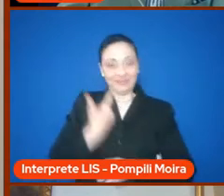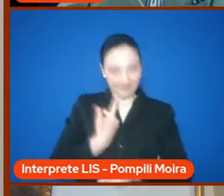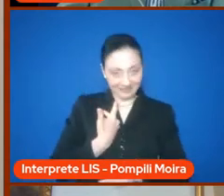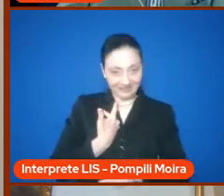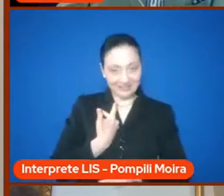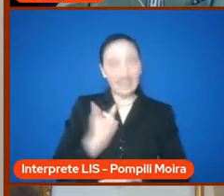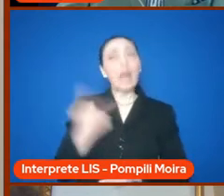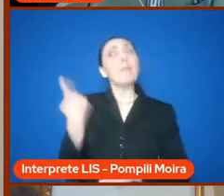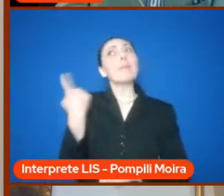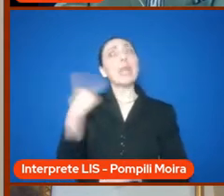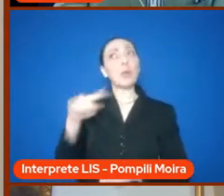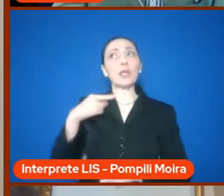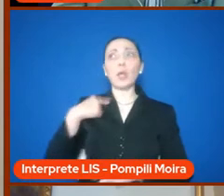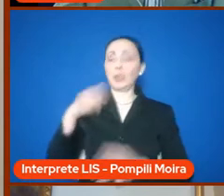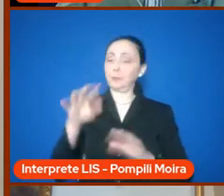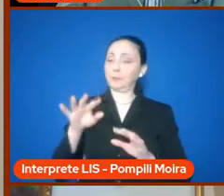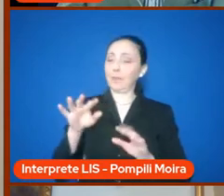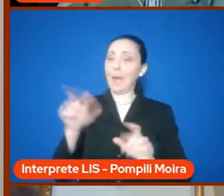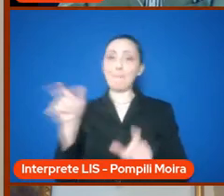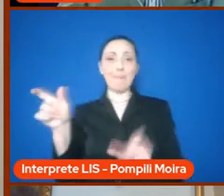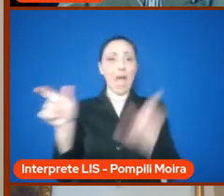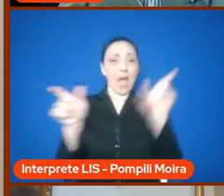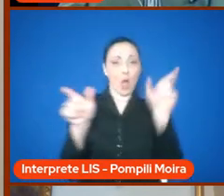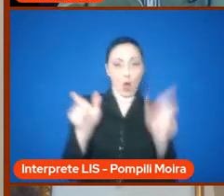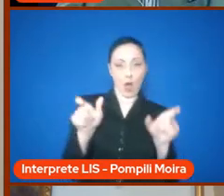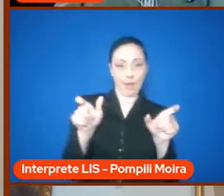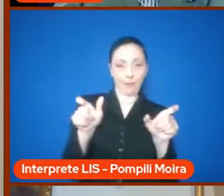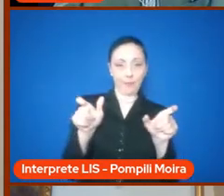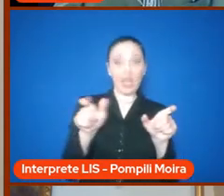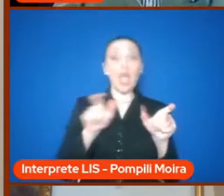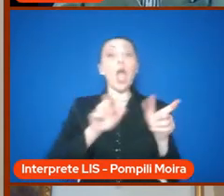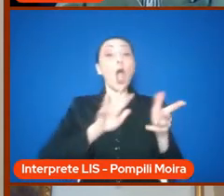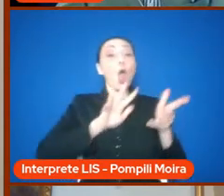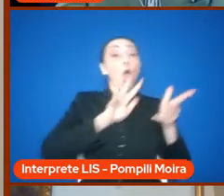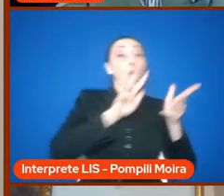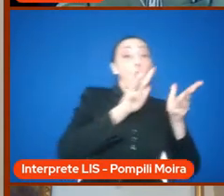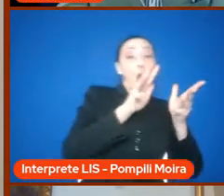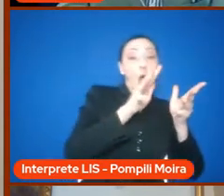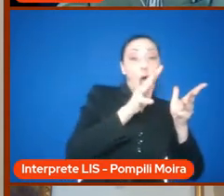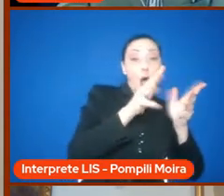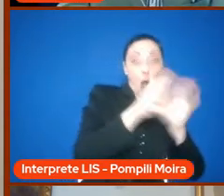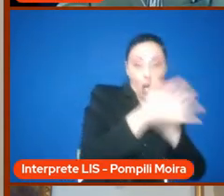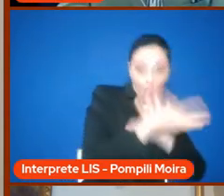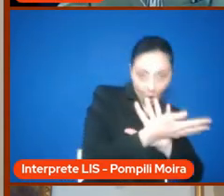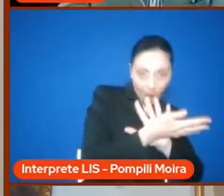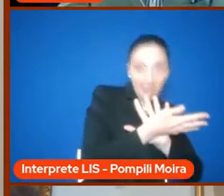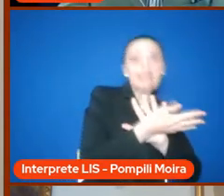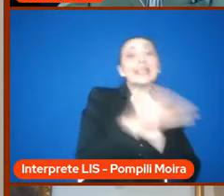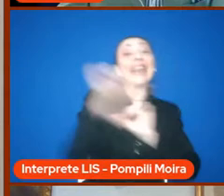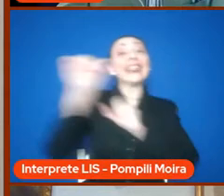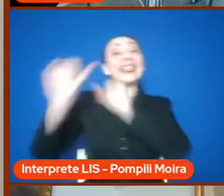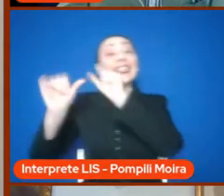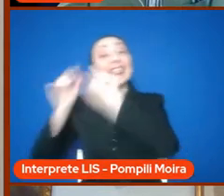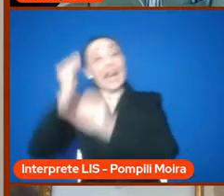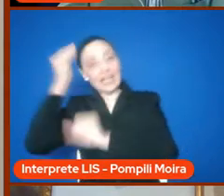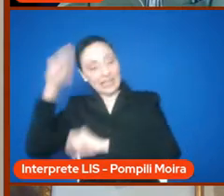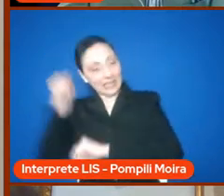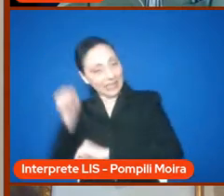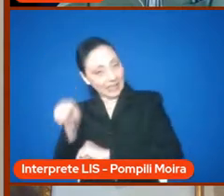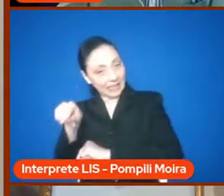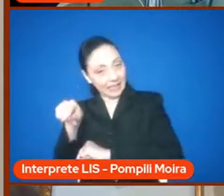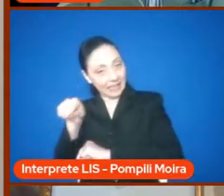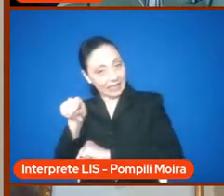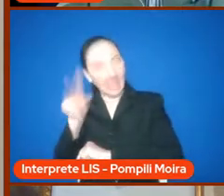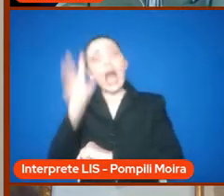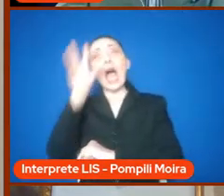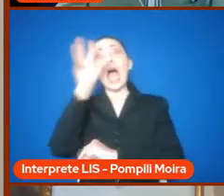detto conversione e transizione. Do per scontato che noi qui siamo tutti d'accordo sulla finalità